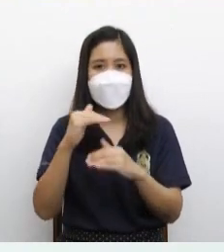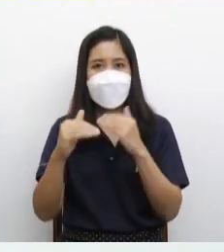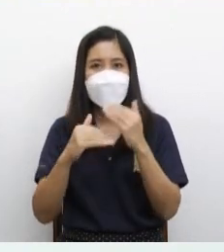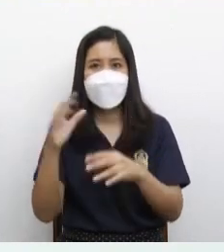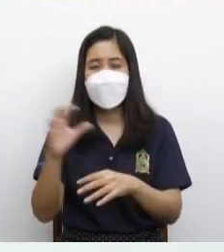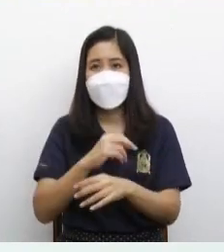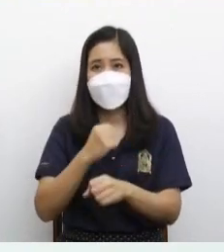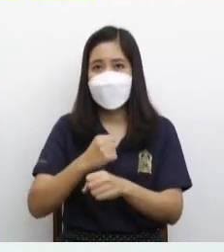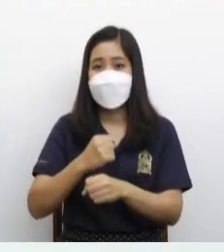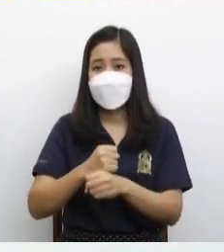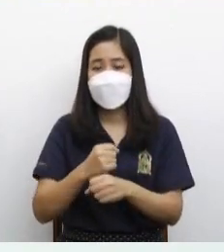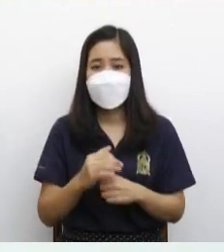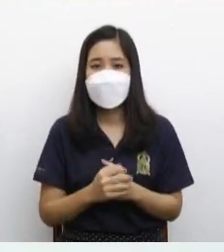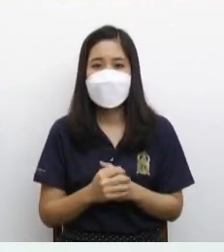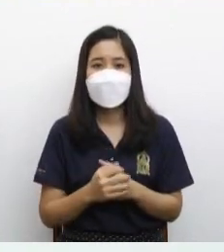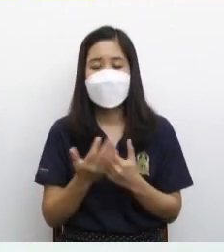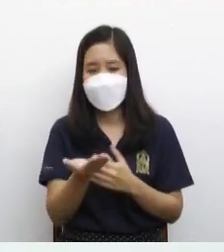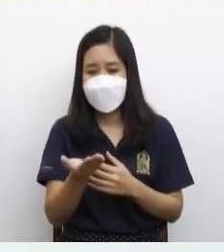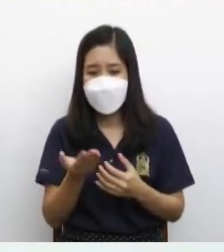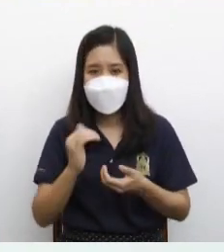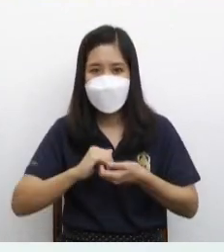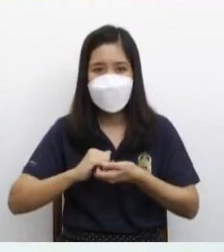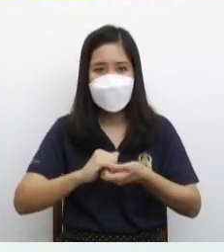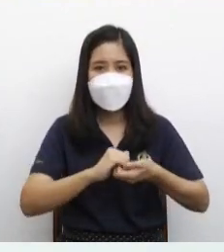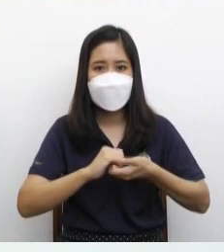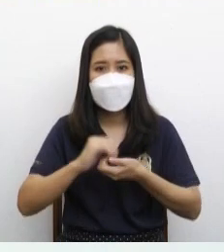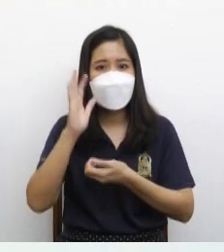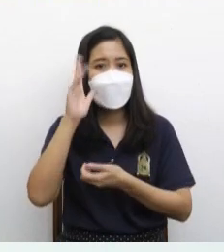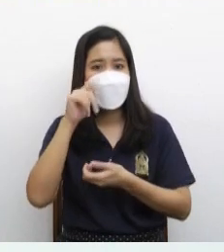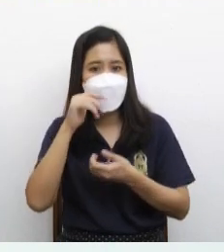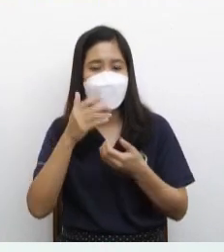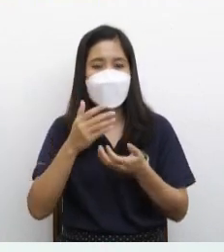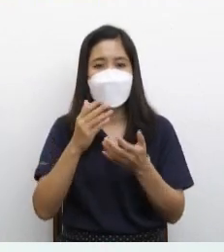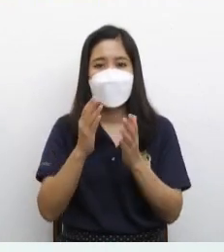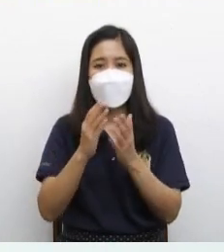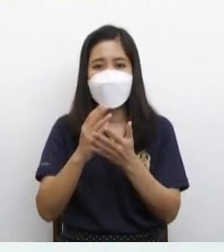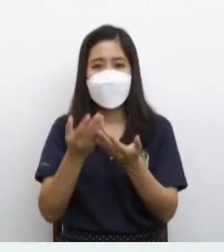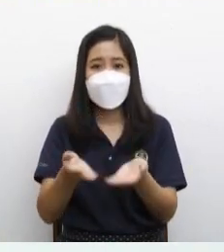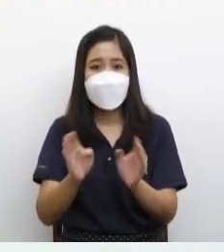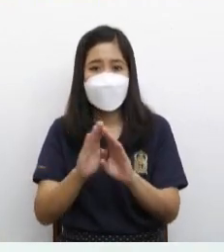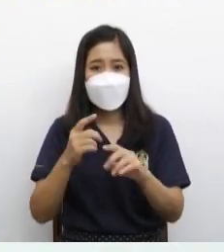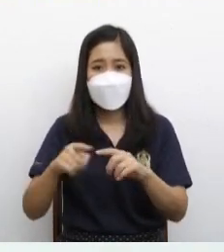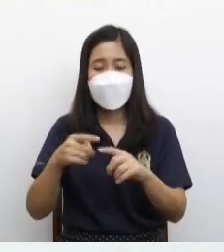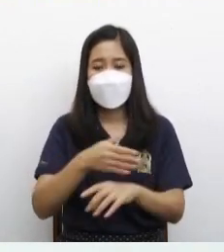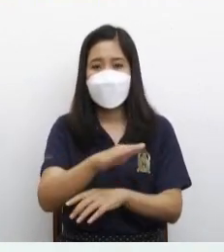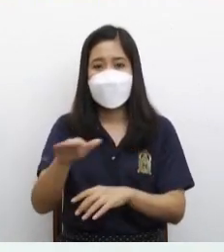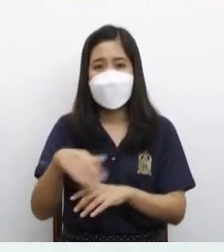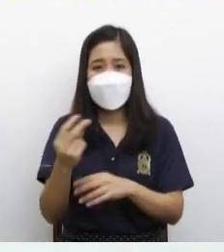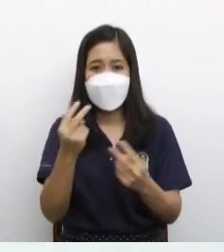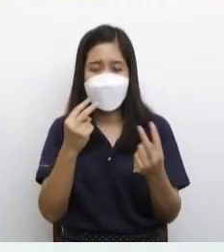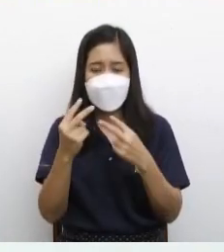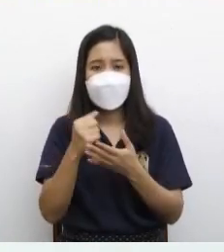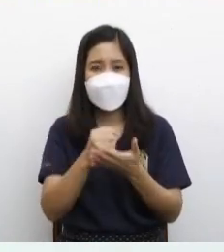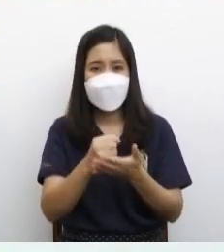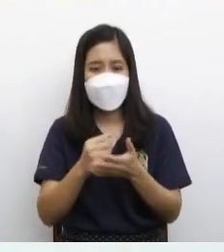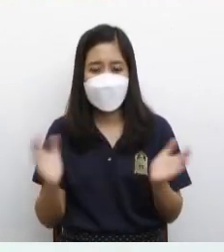ก็ต้องขอความร่วมมือกับพ่อแม่ผู้ปกครองตลอดจนว่าอาจารย์เพราะเราทุกคนได้ช่วยกันขับ